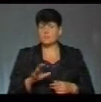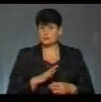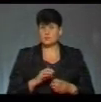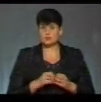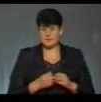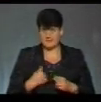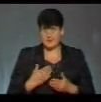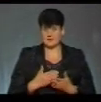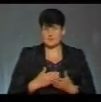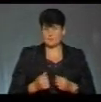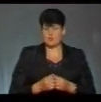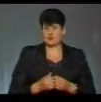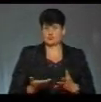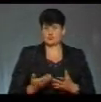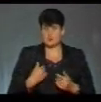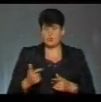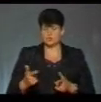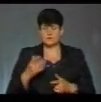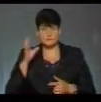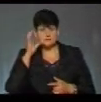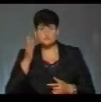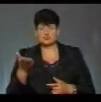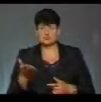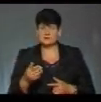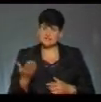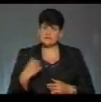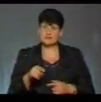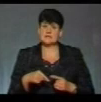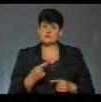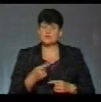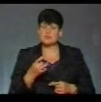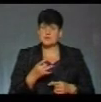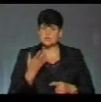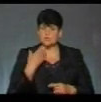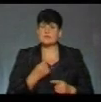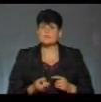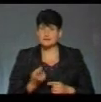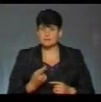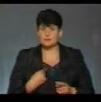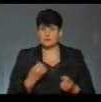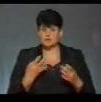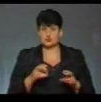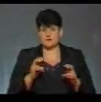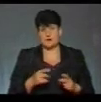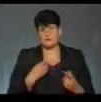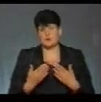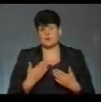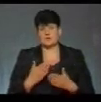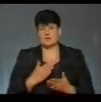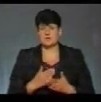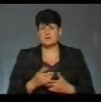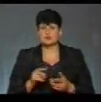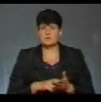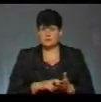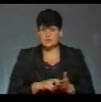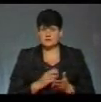є поруч, я завжди готова чи готова тебе послухати, давай наступного разу, коли виникне це, ми просто сідаємо і про це говоримо. Якщо ти